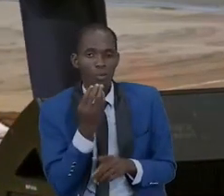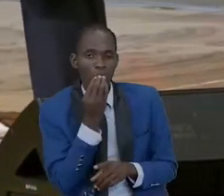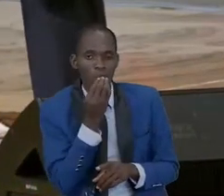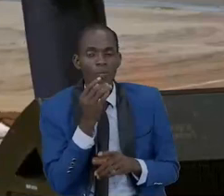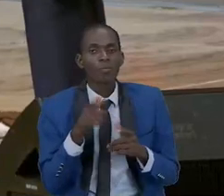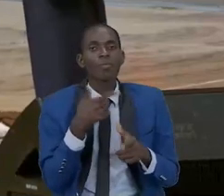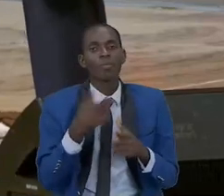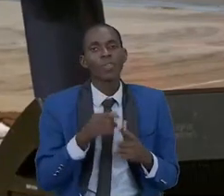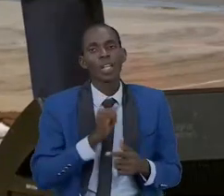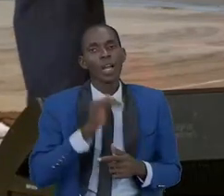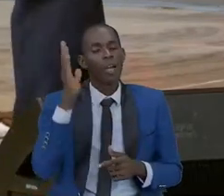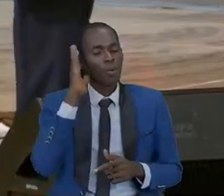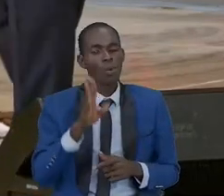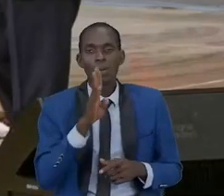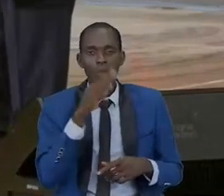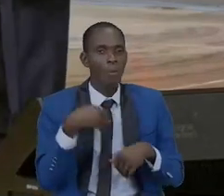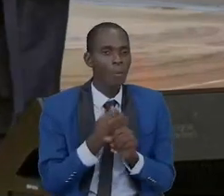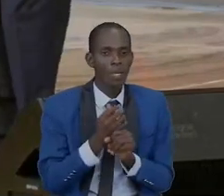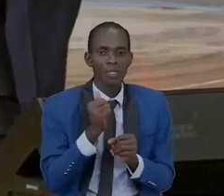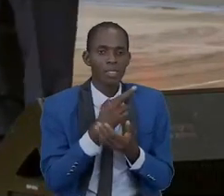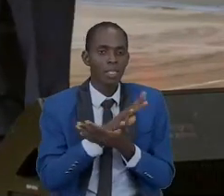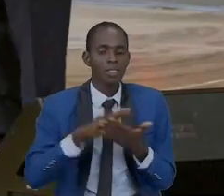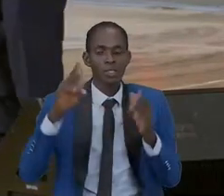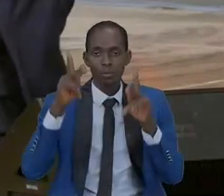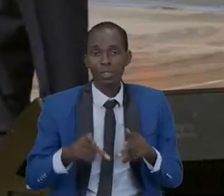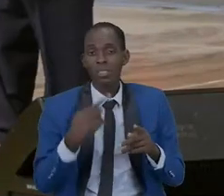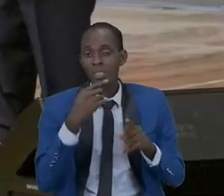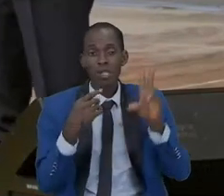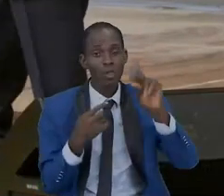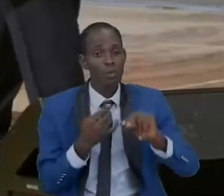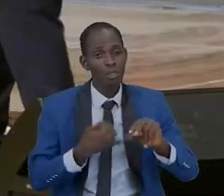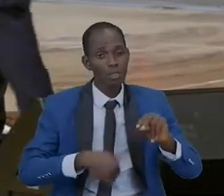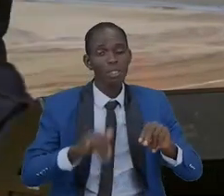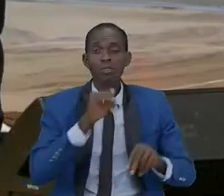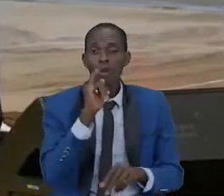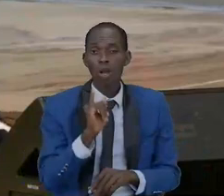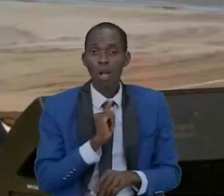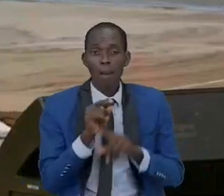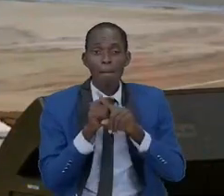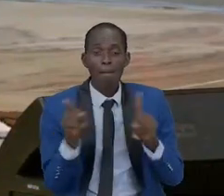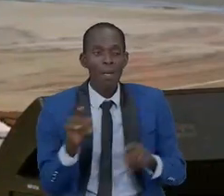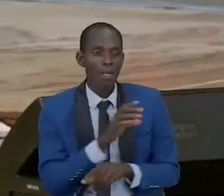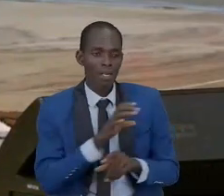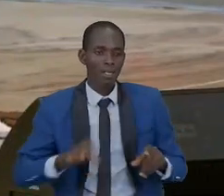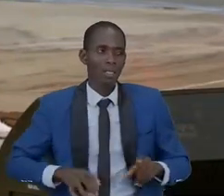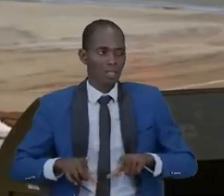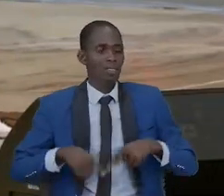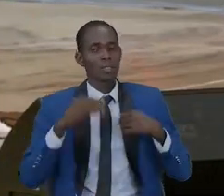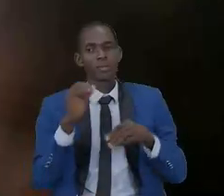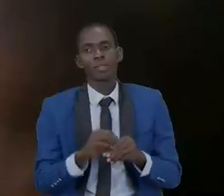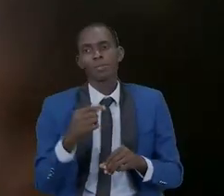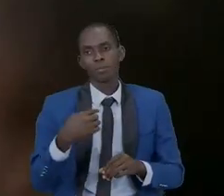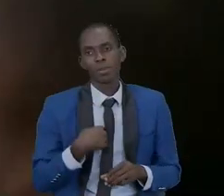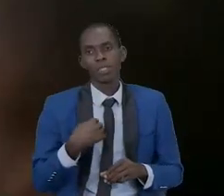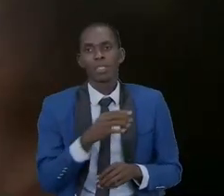alors je pourrais la vie de justice et du Nord si je vis ce n'est plus moi qui vit c'est Christ qui vit à